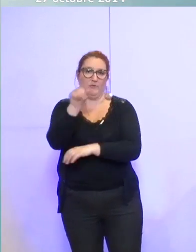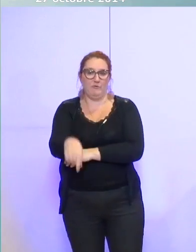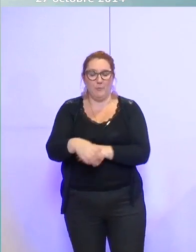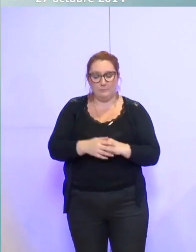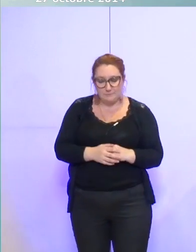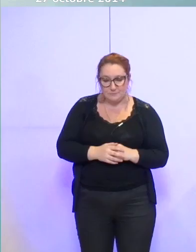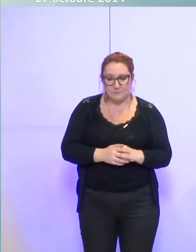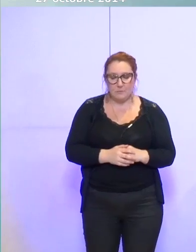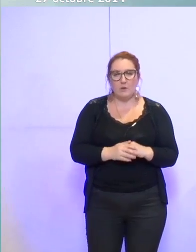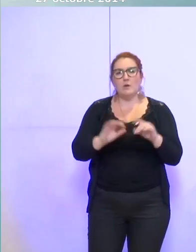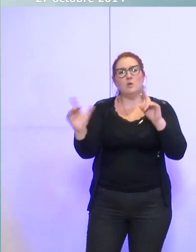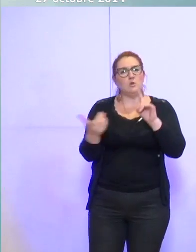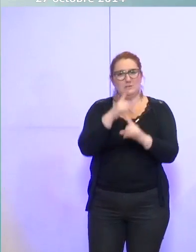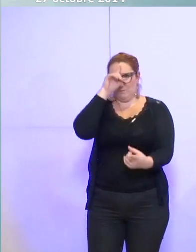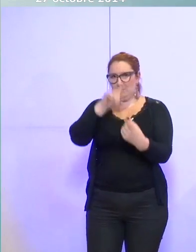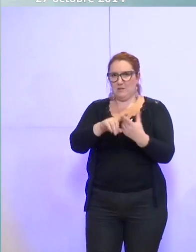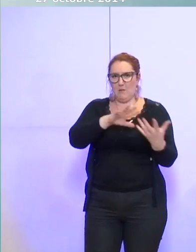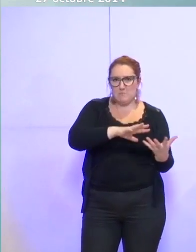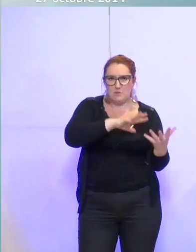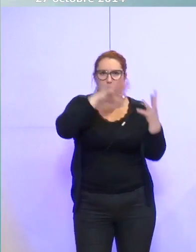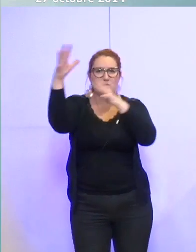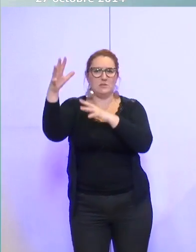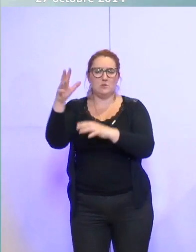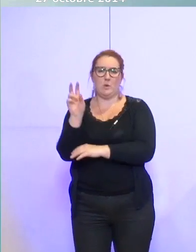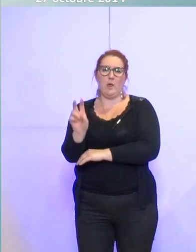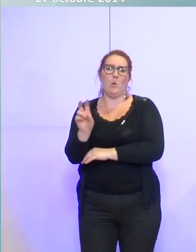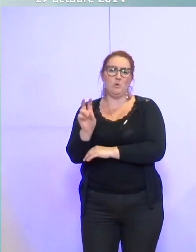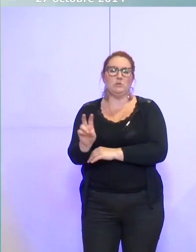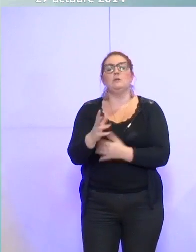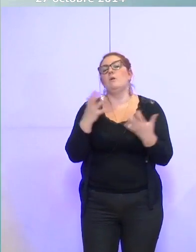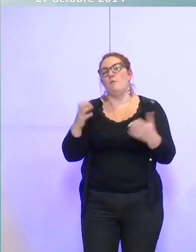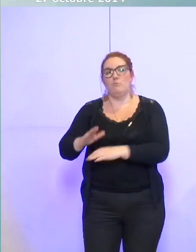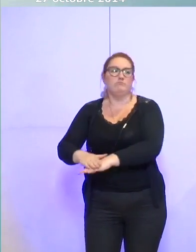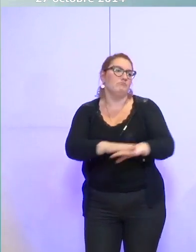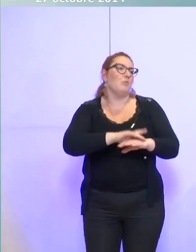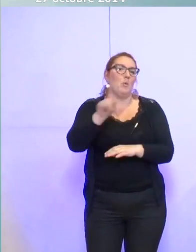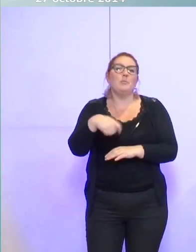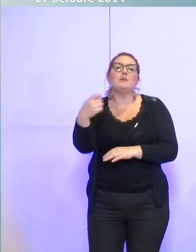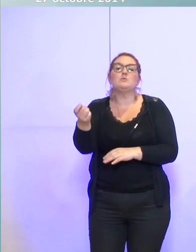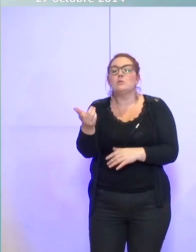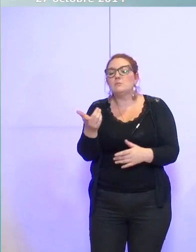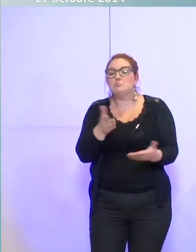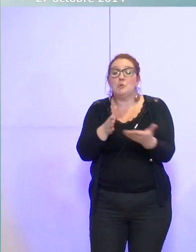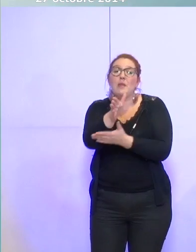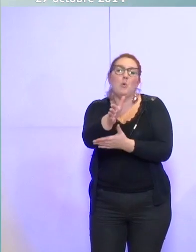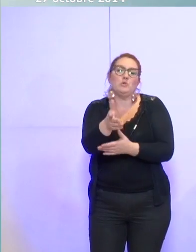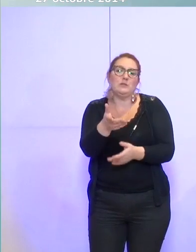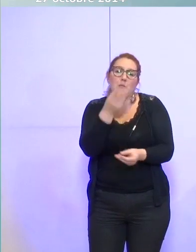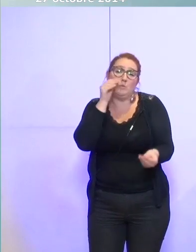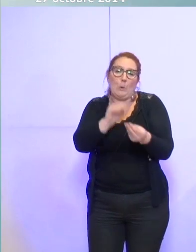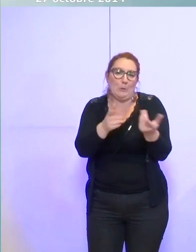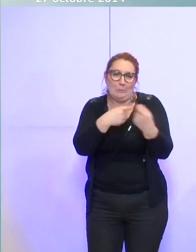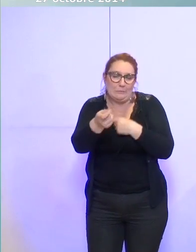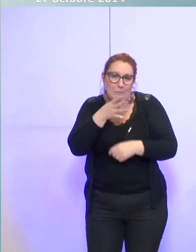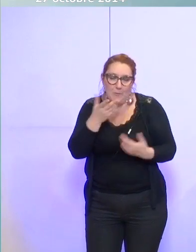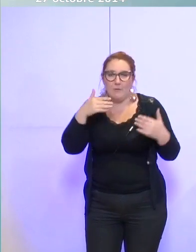transition écologique. Nous souhaitons en effet rappeler à cette occasion, même si ça ne sera pas forcément effectif pour ce projet, que D'une